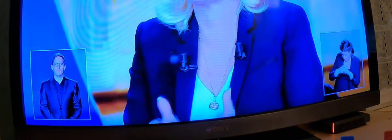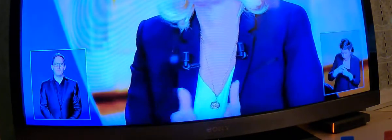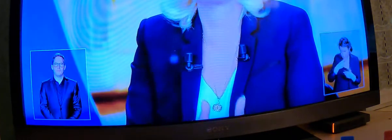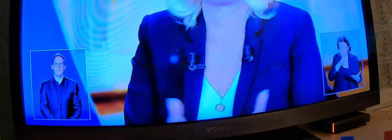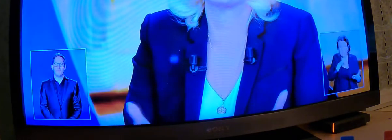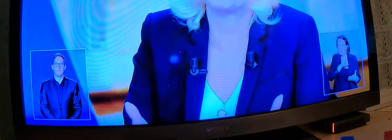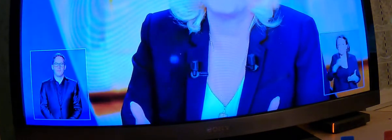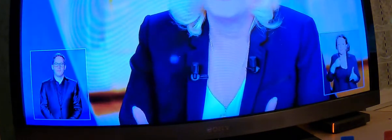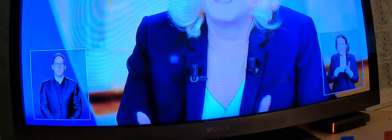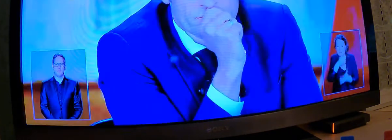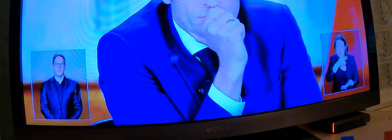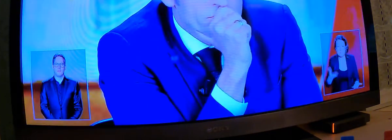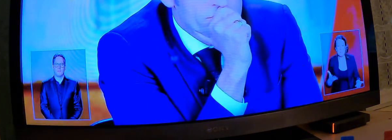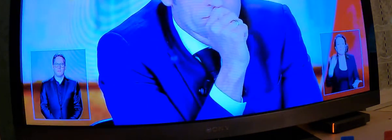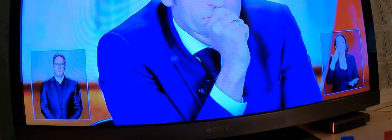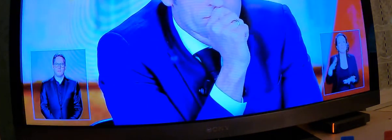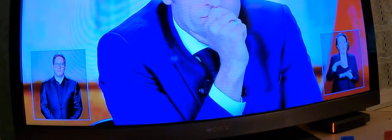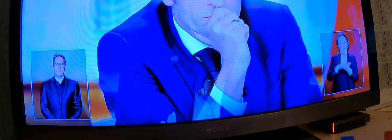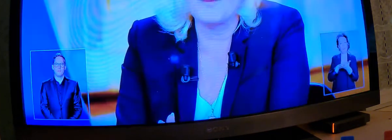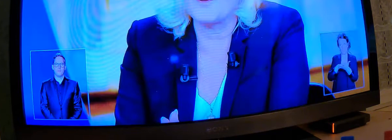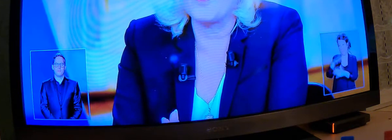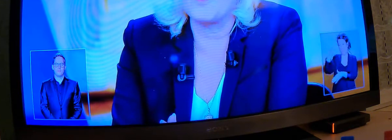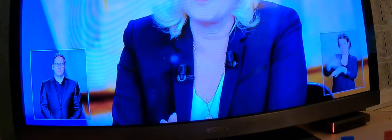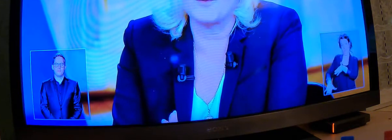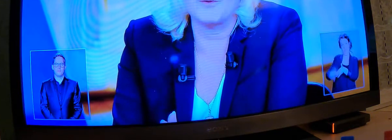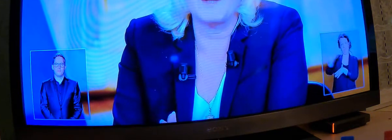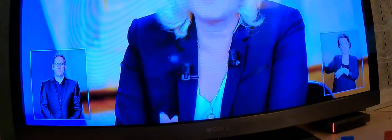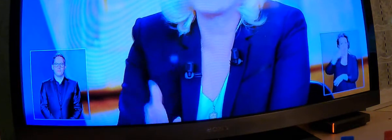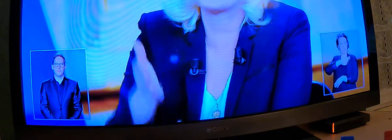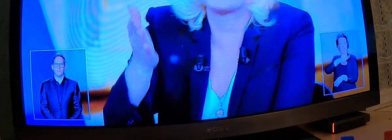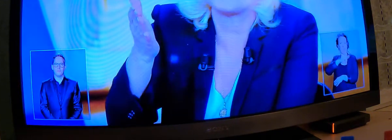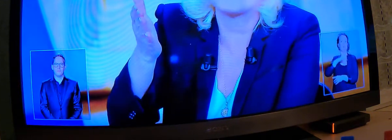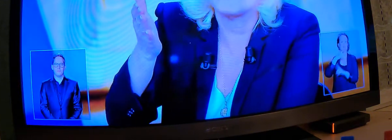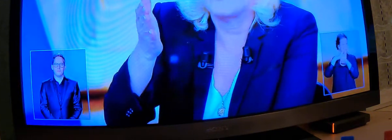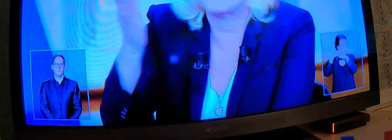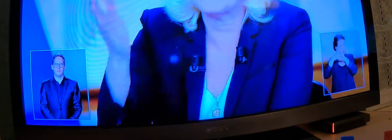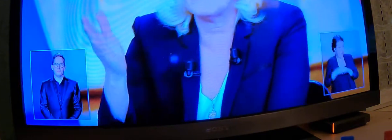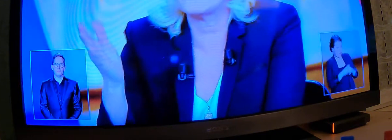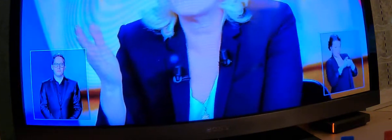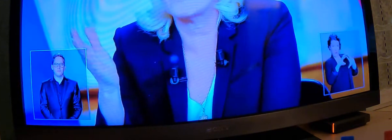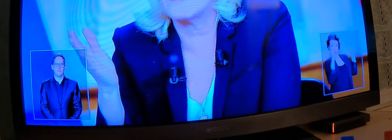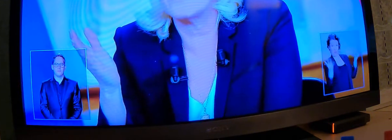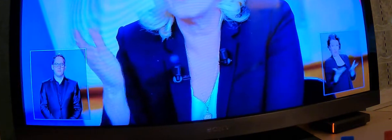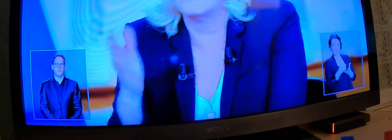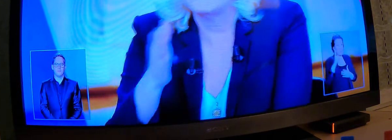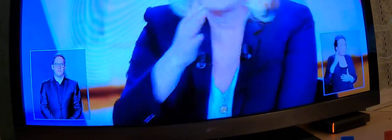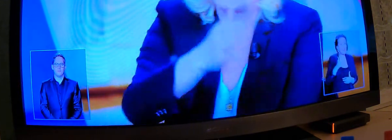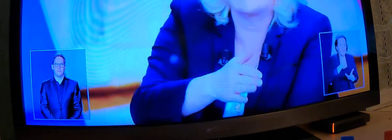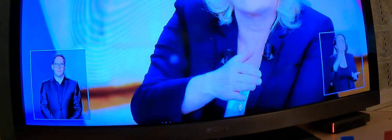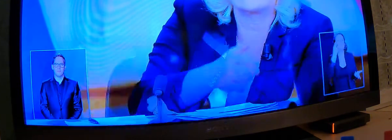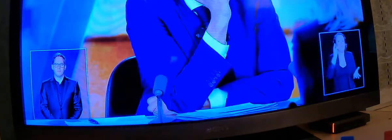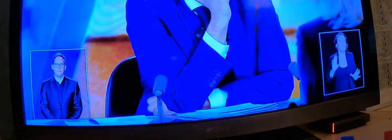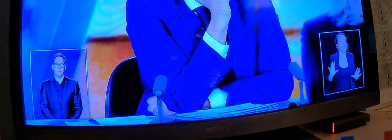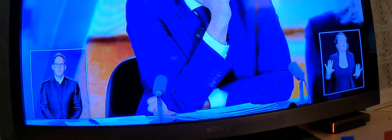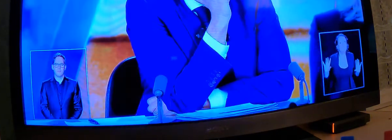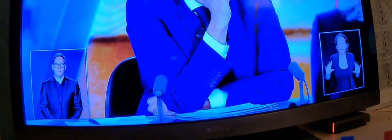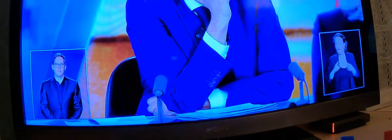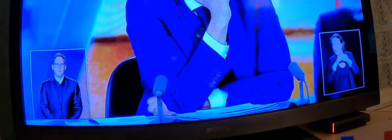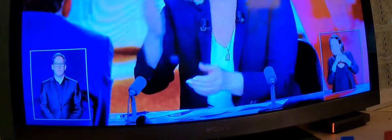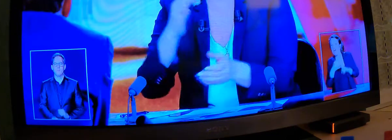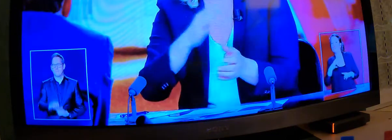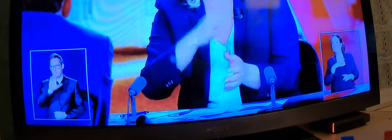départ à la retraite, vous augmentez évidemment le nombre d'annuités, je suppose. On n'a pas réussi à trop savoir. Hein. C'est Darmanin Précisément, a dit Marine